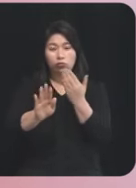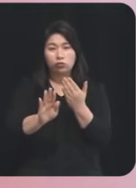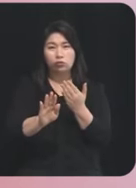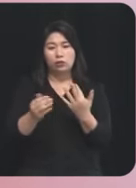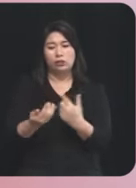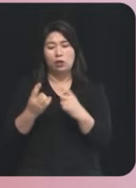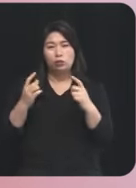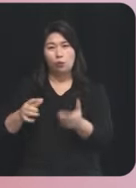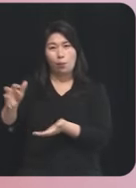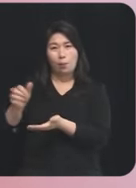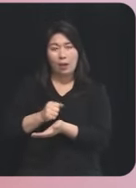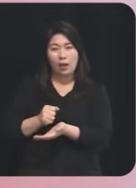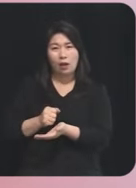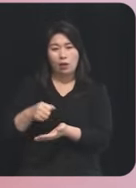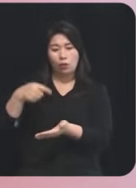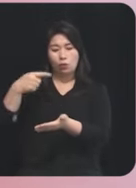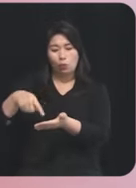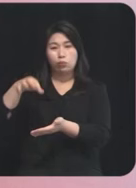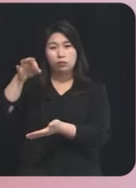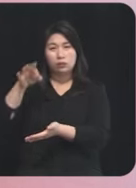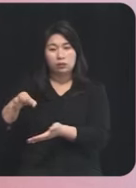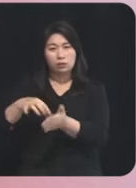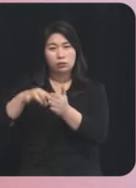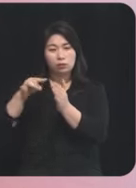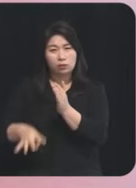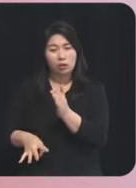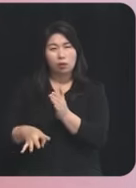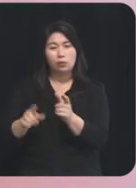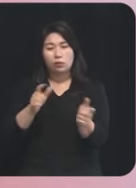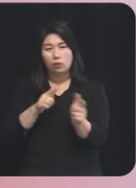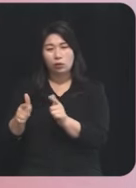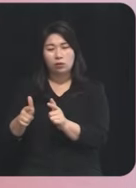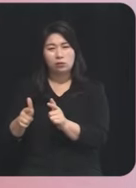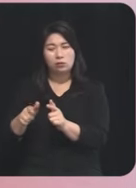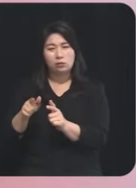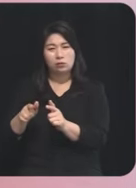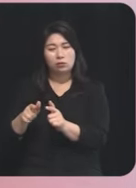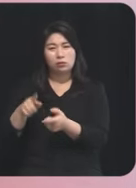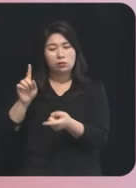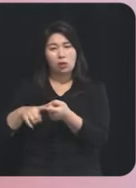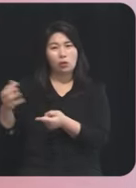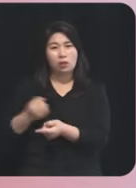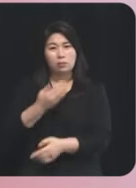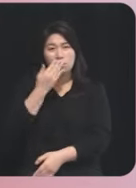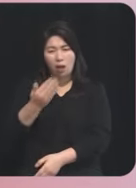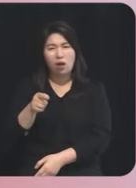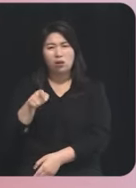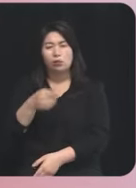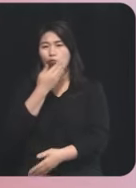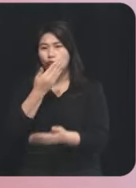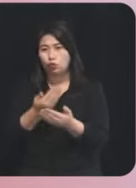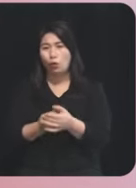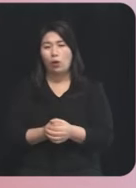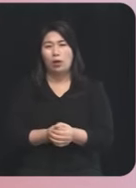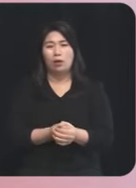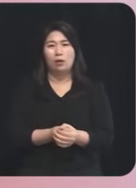제주가 확보했던 교부세 특례를 유지할 수 있느냐가 관건입니다. 단일